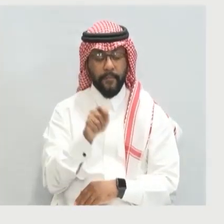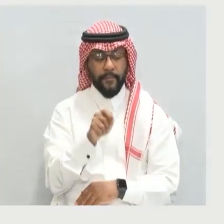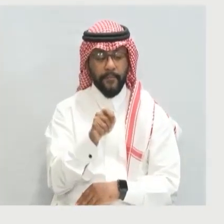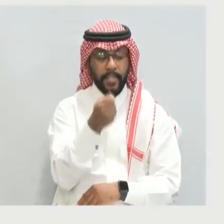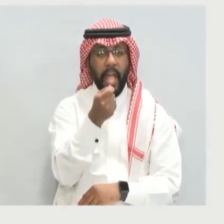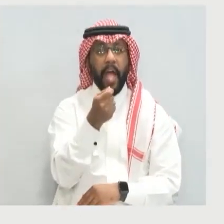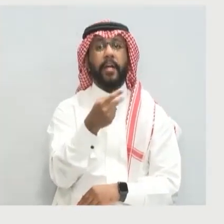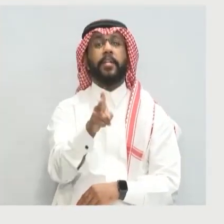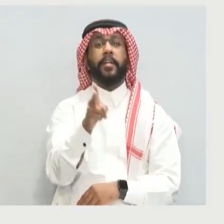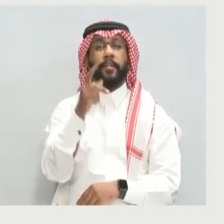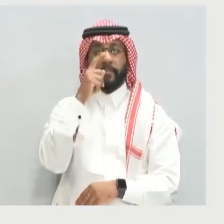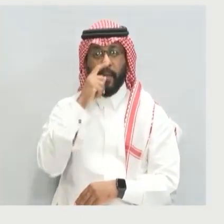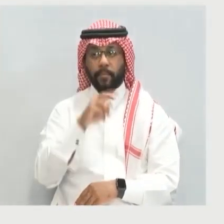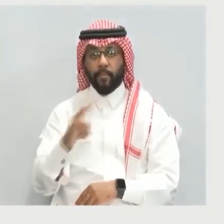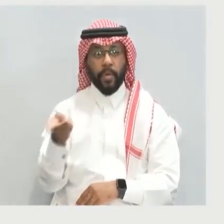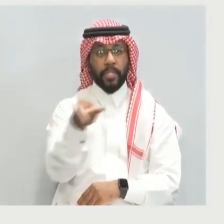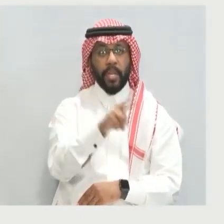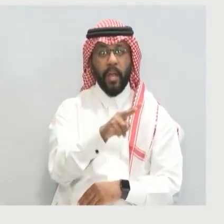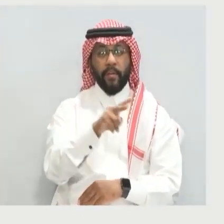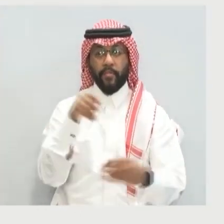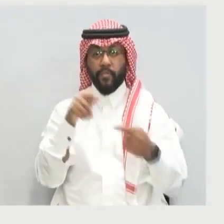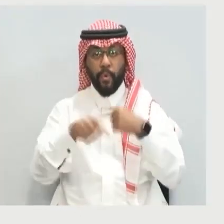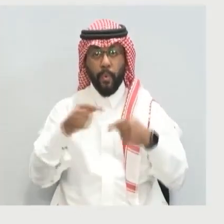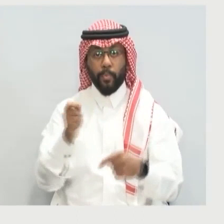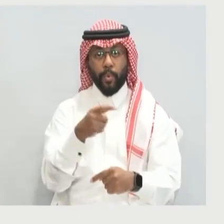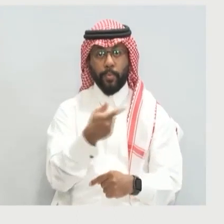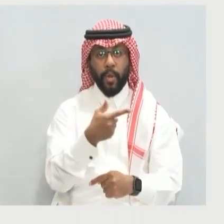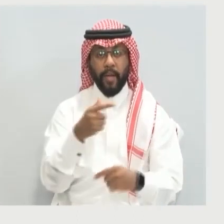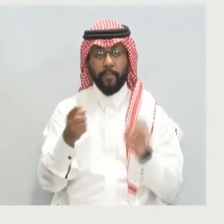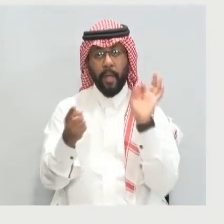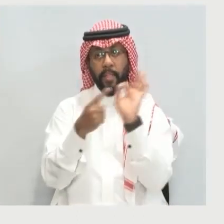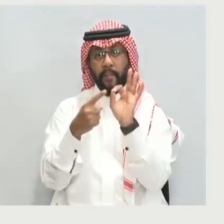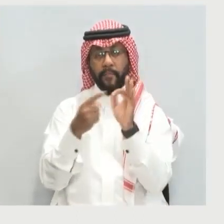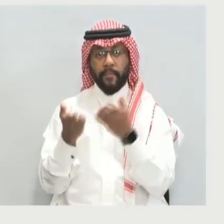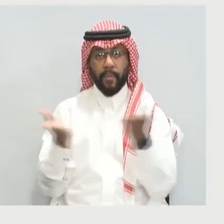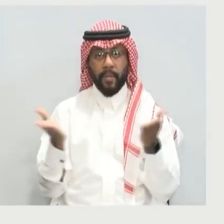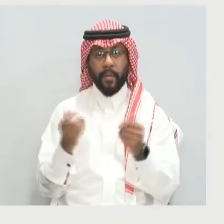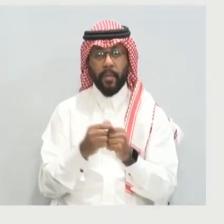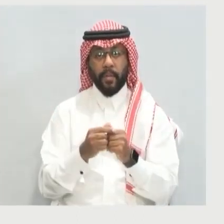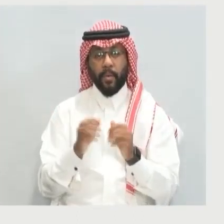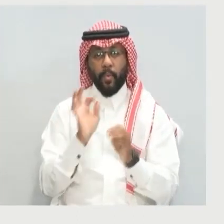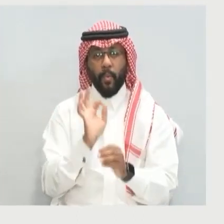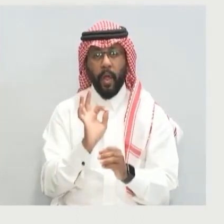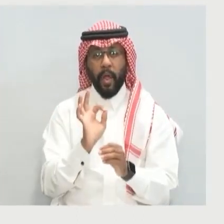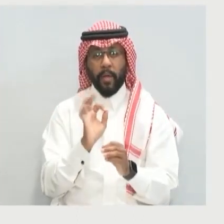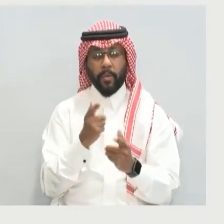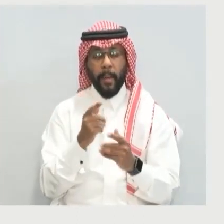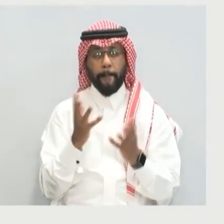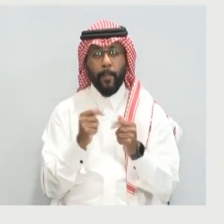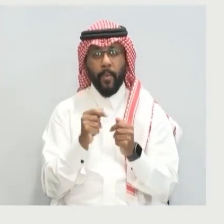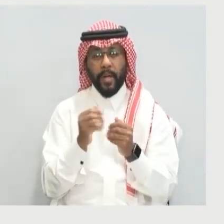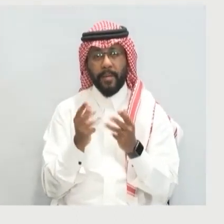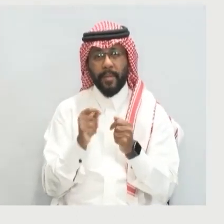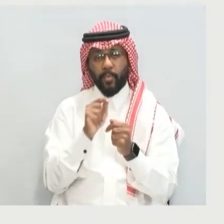الاساسي لفهم الاختلاف في سرعات التفاعل الكيميائي اهدافنا كانت تحسب متوسط سرعه التفاعل الكيميائي من بيانات